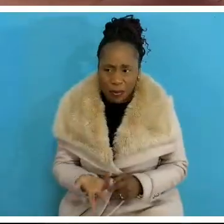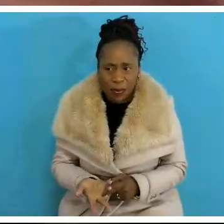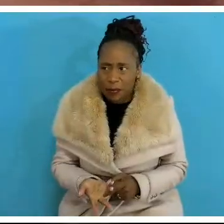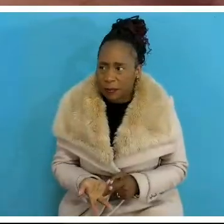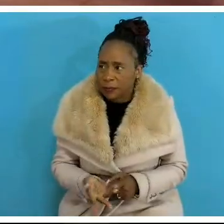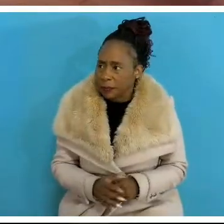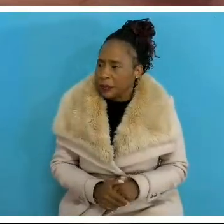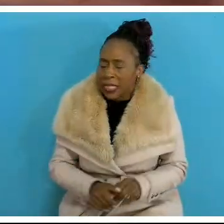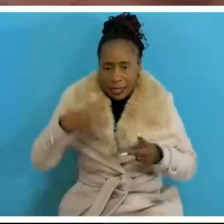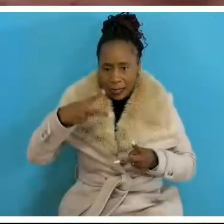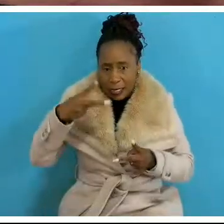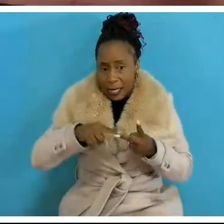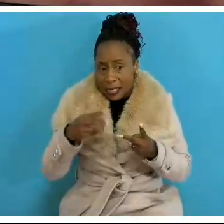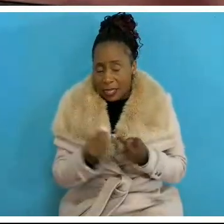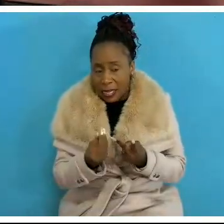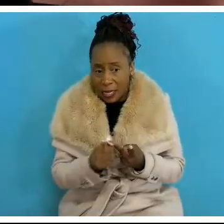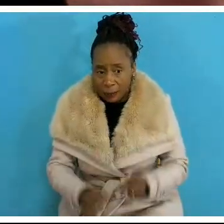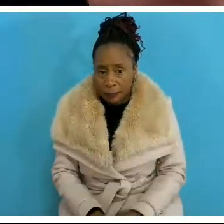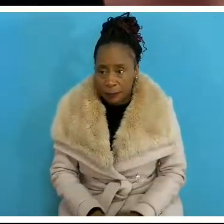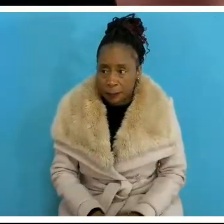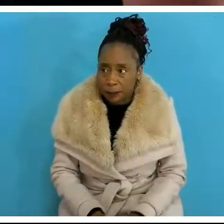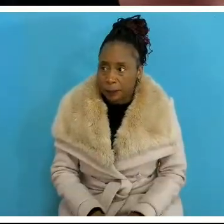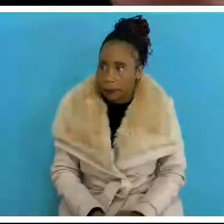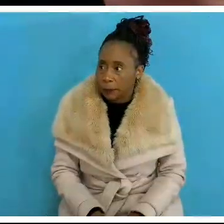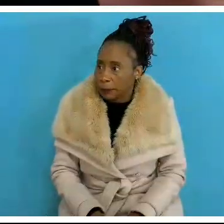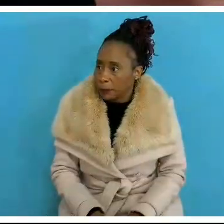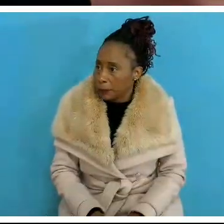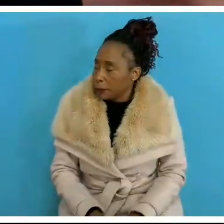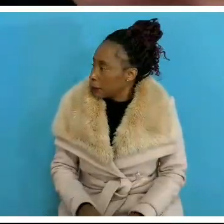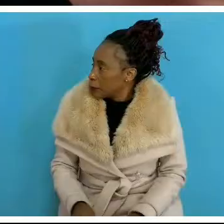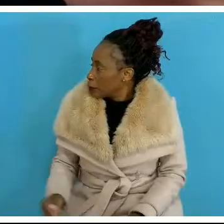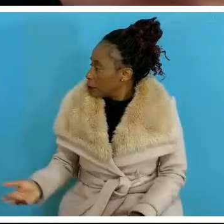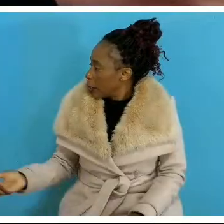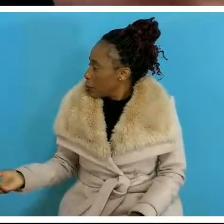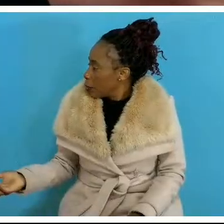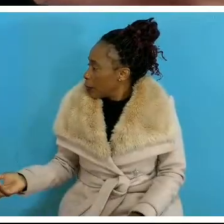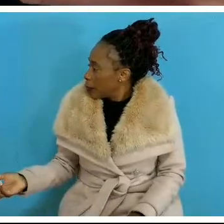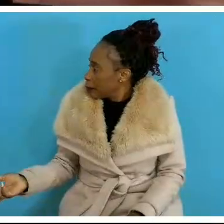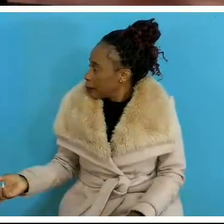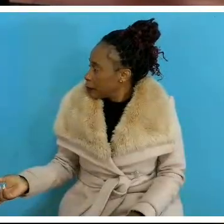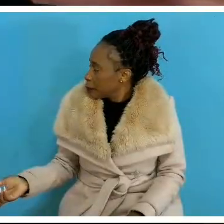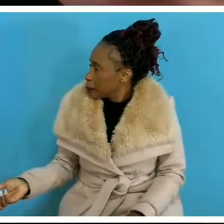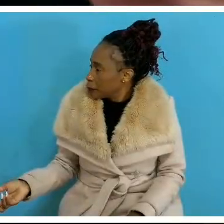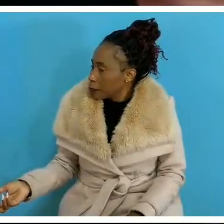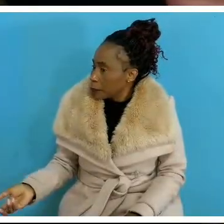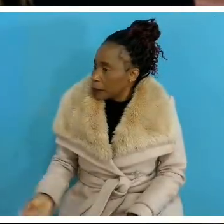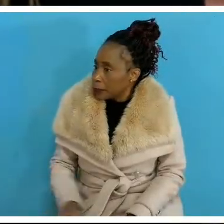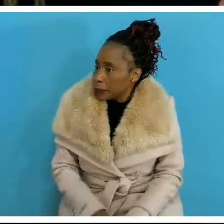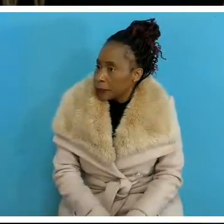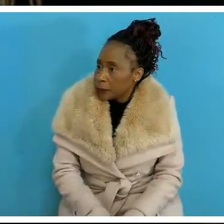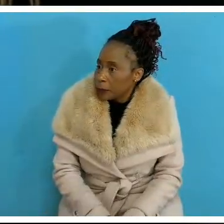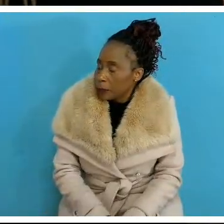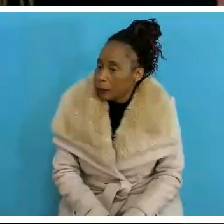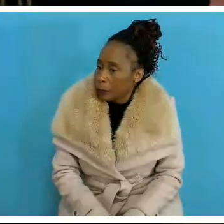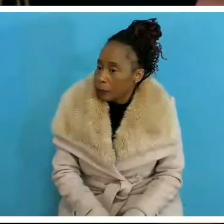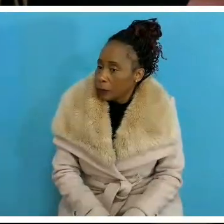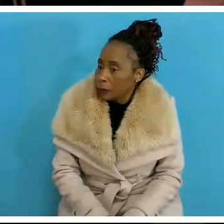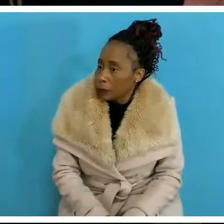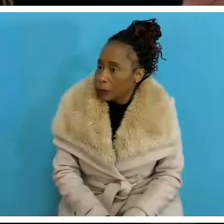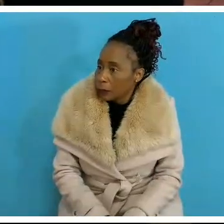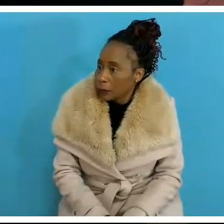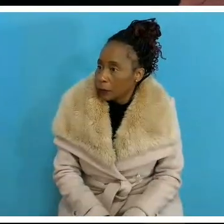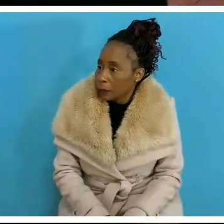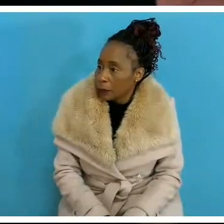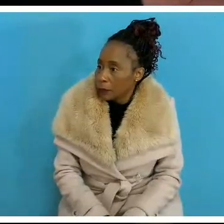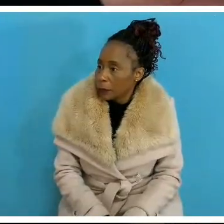En tweede ding, ek kom met die dame wat nou hier gewees het, toe stap ek uit. Sy kom hier van Swane af, sy vertel ons wat in Swane gedoen is en